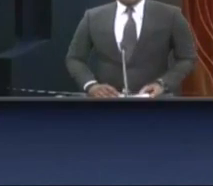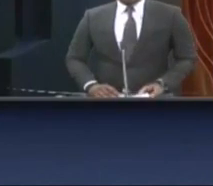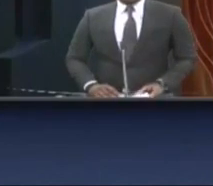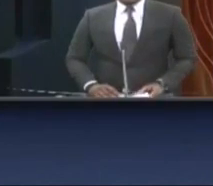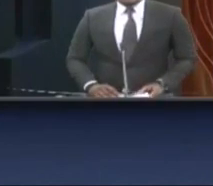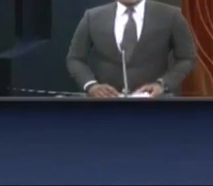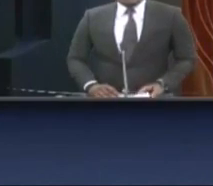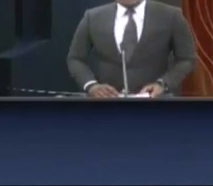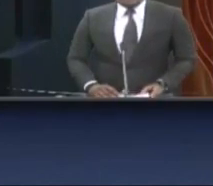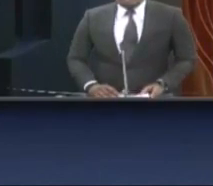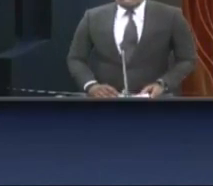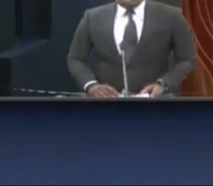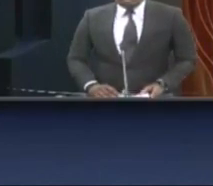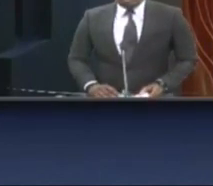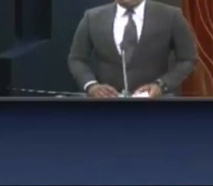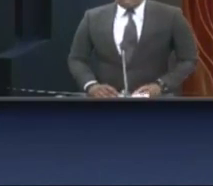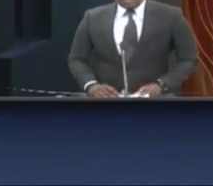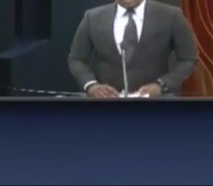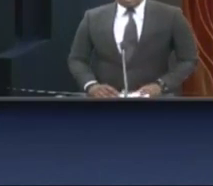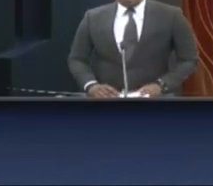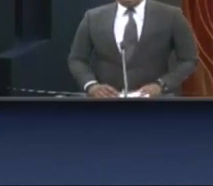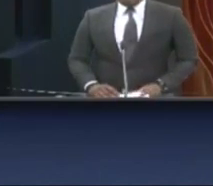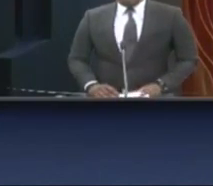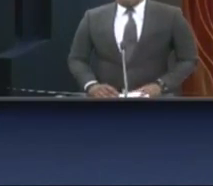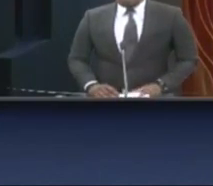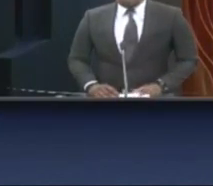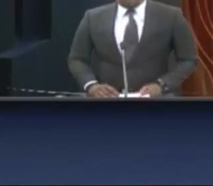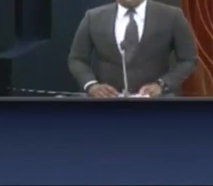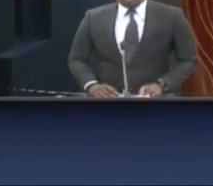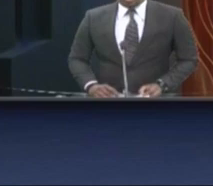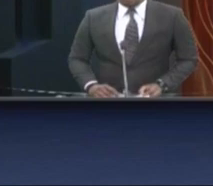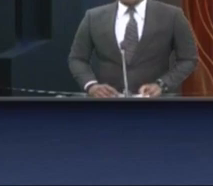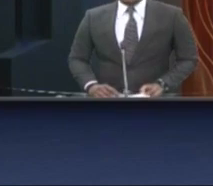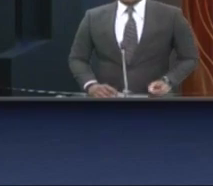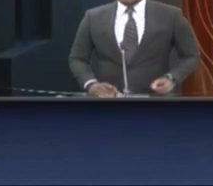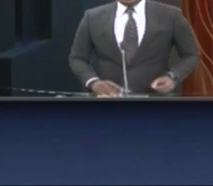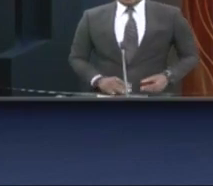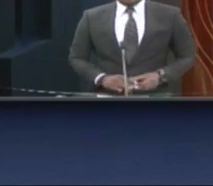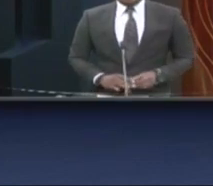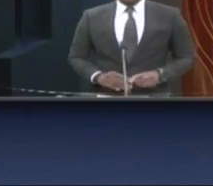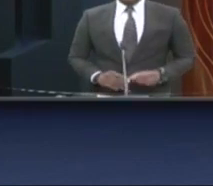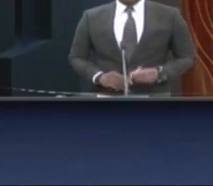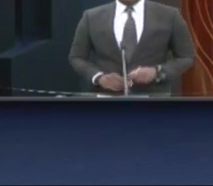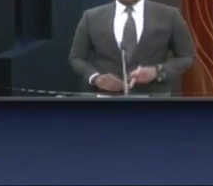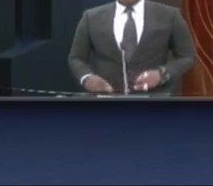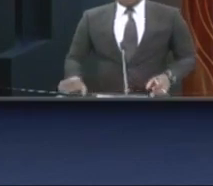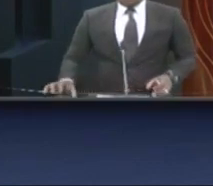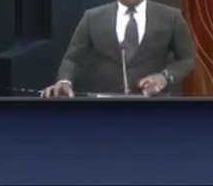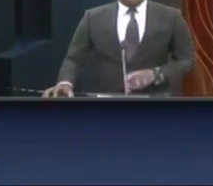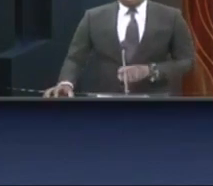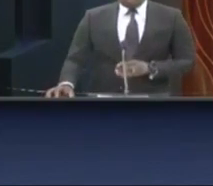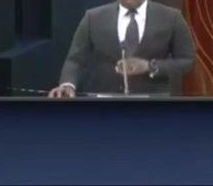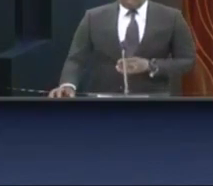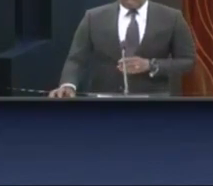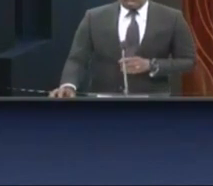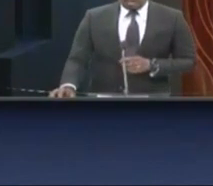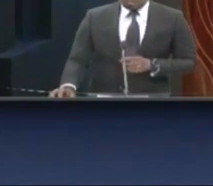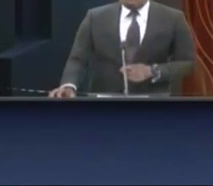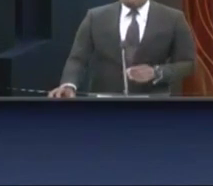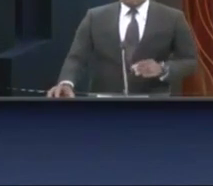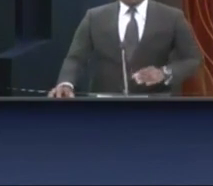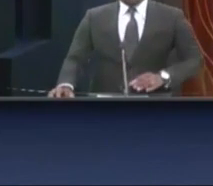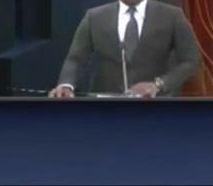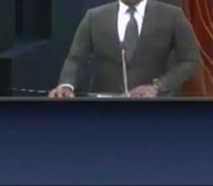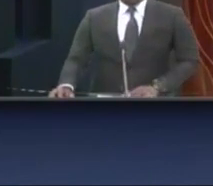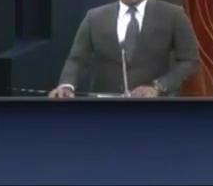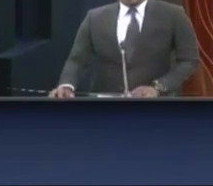dans le Tanganyika à l'occasion de la 10e conférence. Le gouverneur, le parti et formation politique de l'Union Sacrée